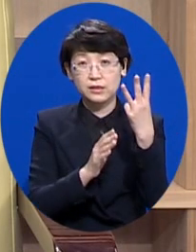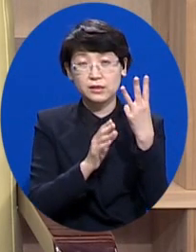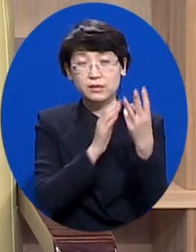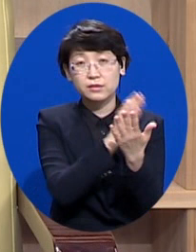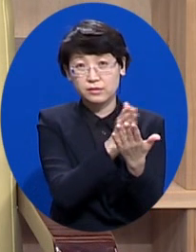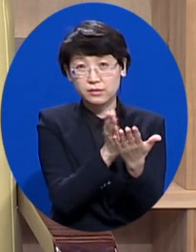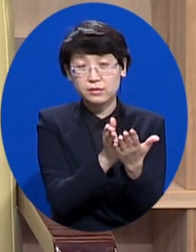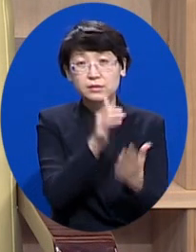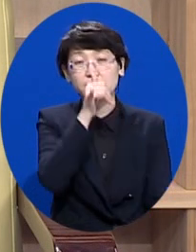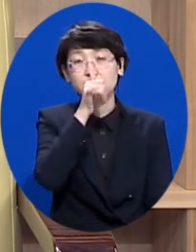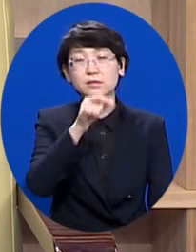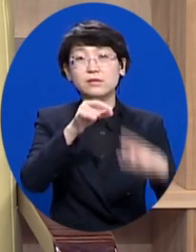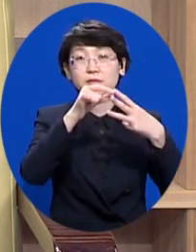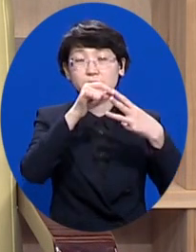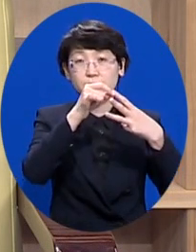이첫 번째가 뭐냐면